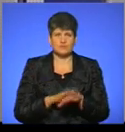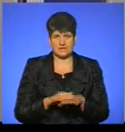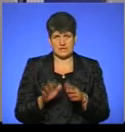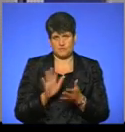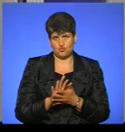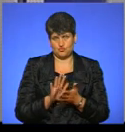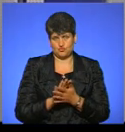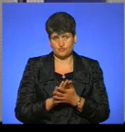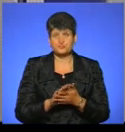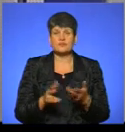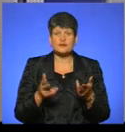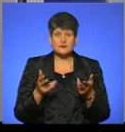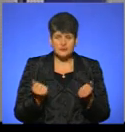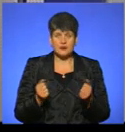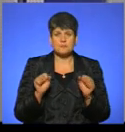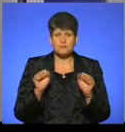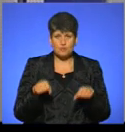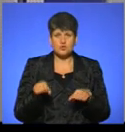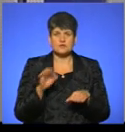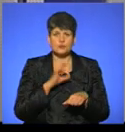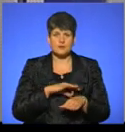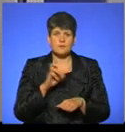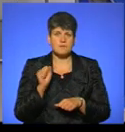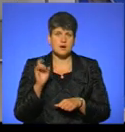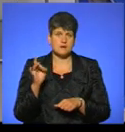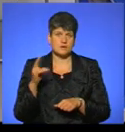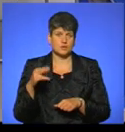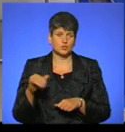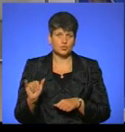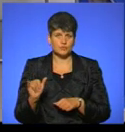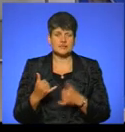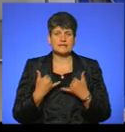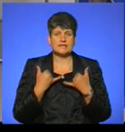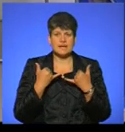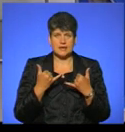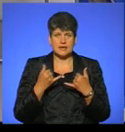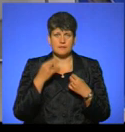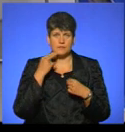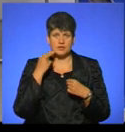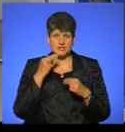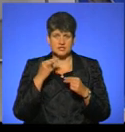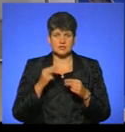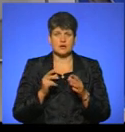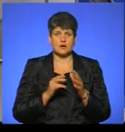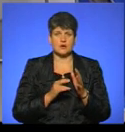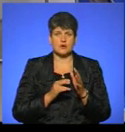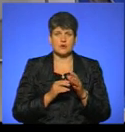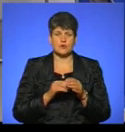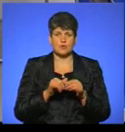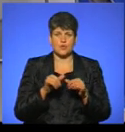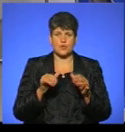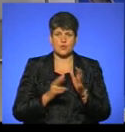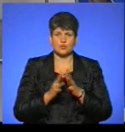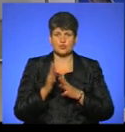забруднень. Безумовно, можна використовувати барду для підвищення родючості ґрунтів. На сьогоднішній день ми